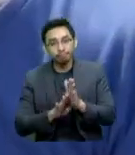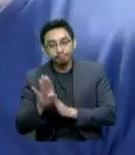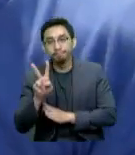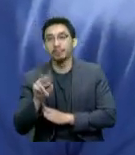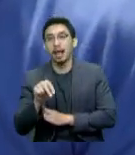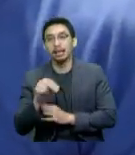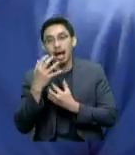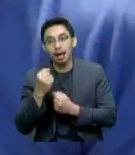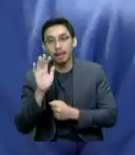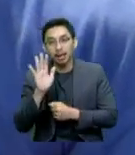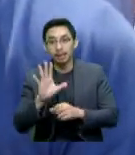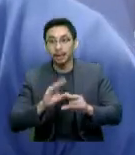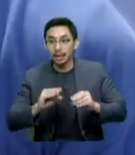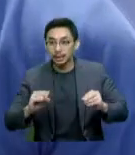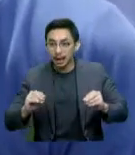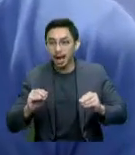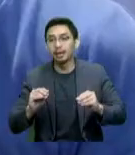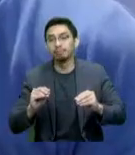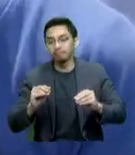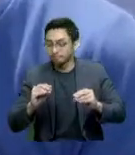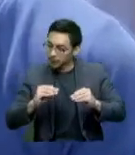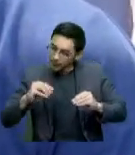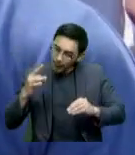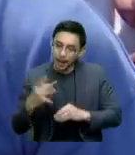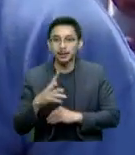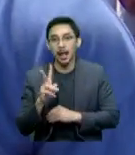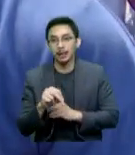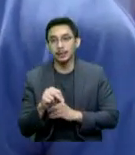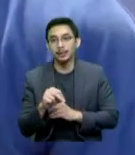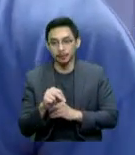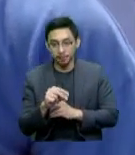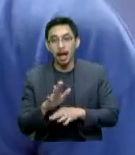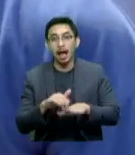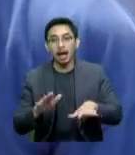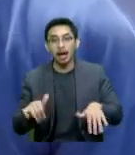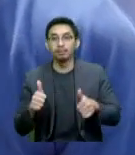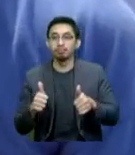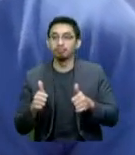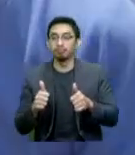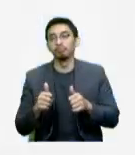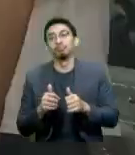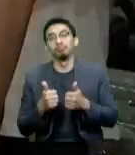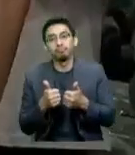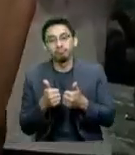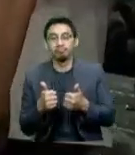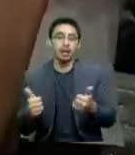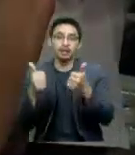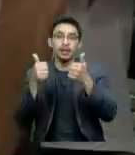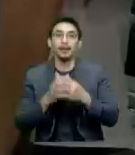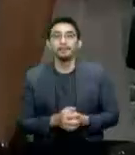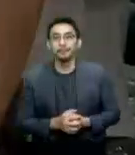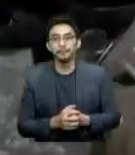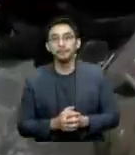supaya kerja lebih keras lagi, disiplin, didik anak-anak, supaya anak-anak jadi nanti berhasil.